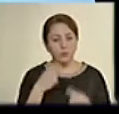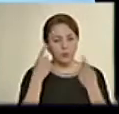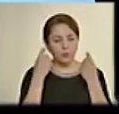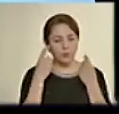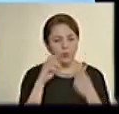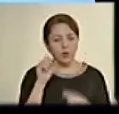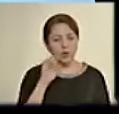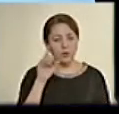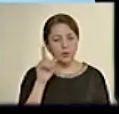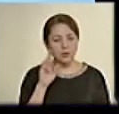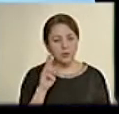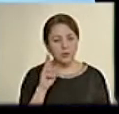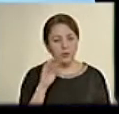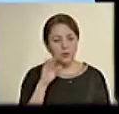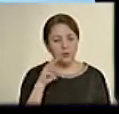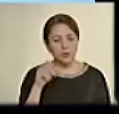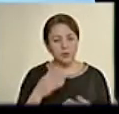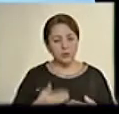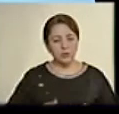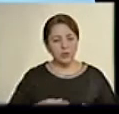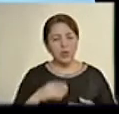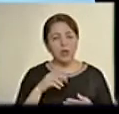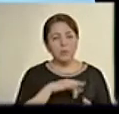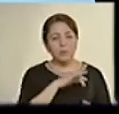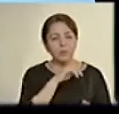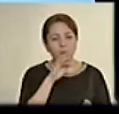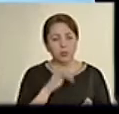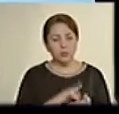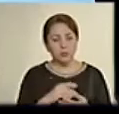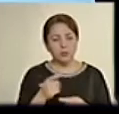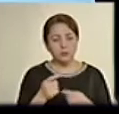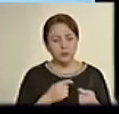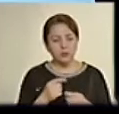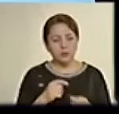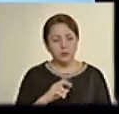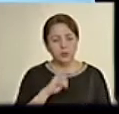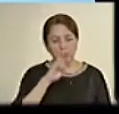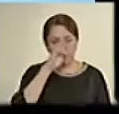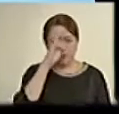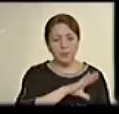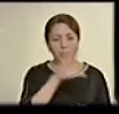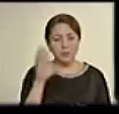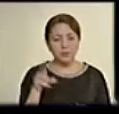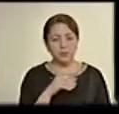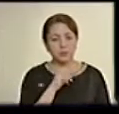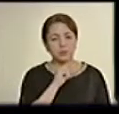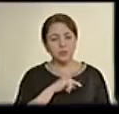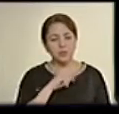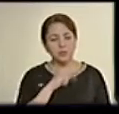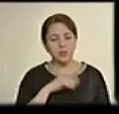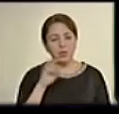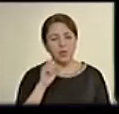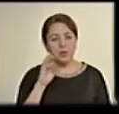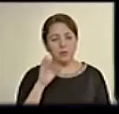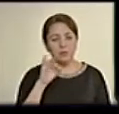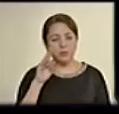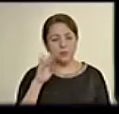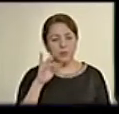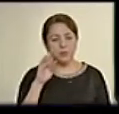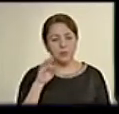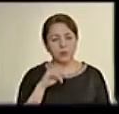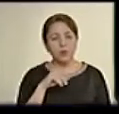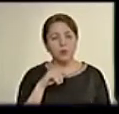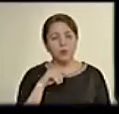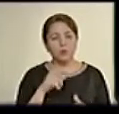yashar edi, poytaxtni boshqarar edi, davlatdagi barcha ishlarni kerak bo'lsa, amirning o'rnidan ham